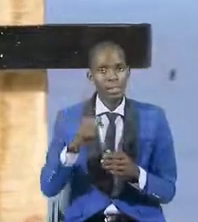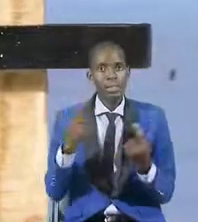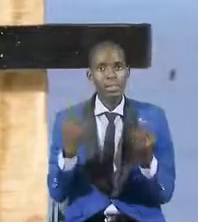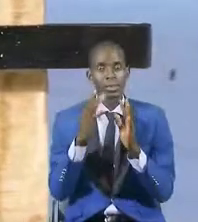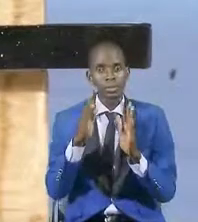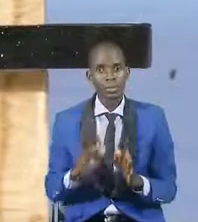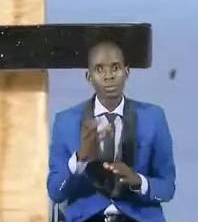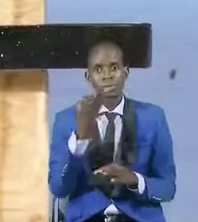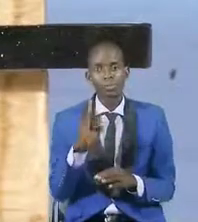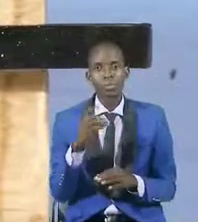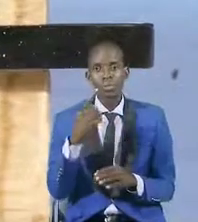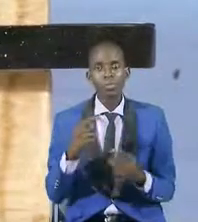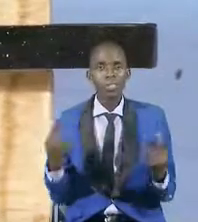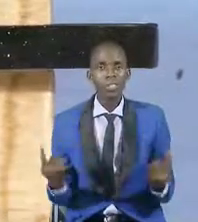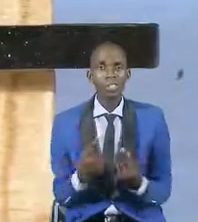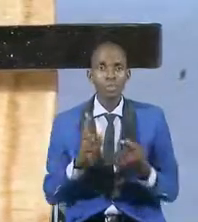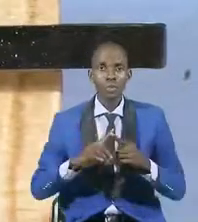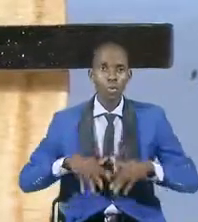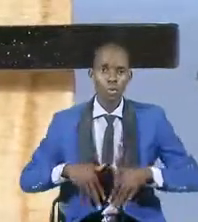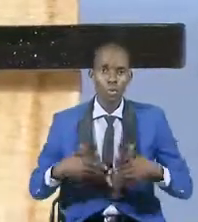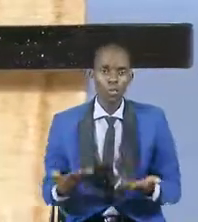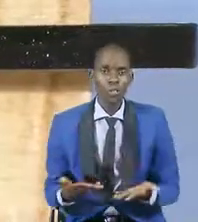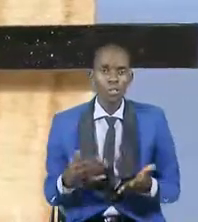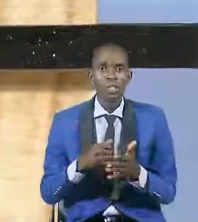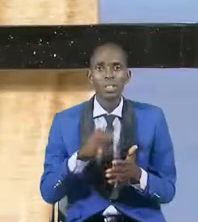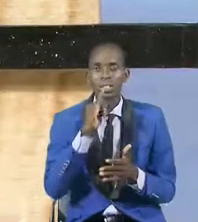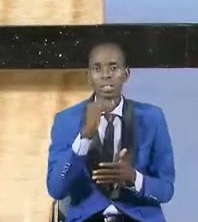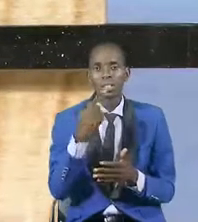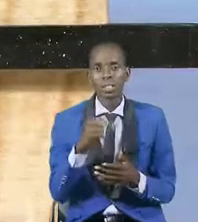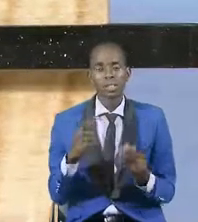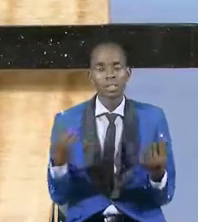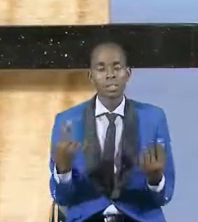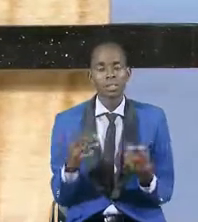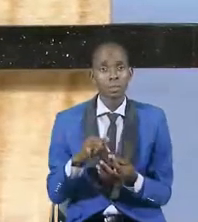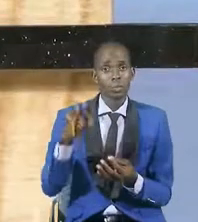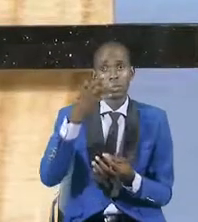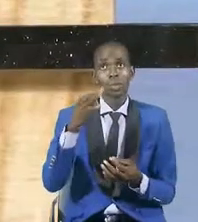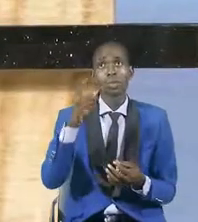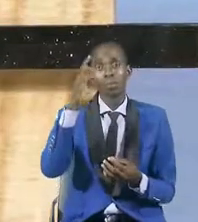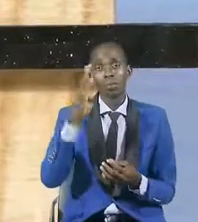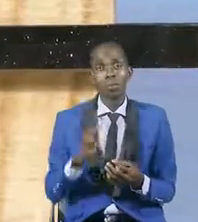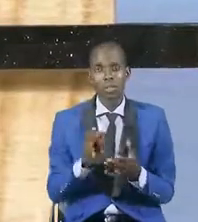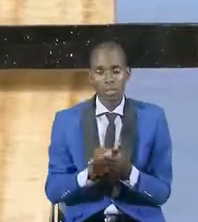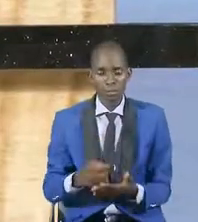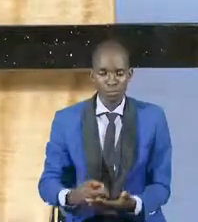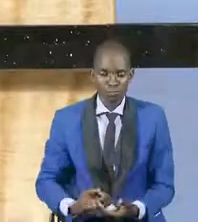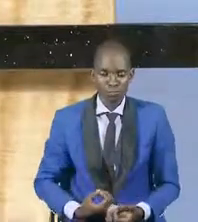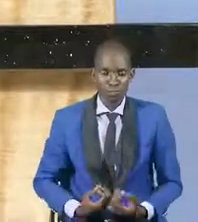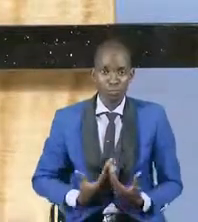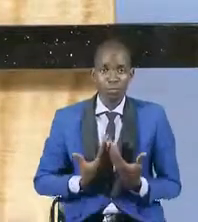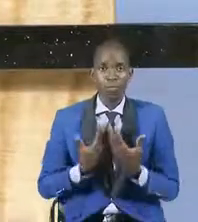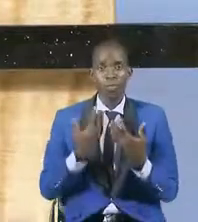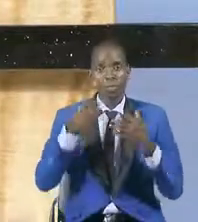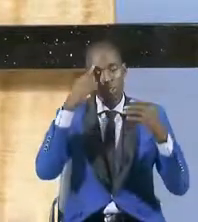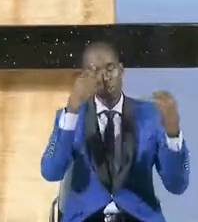qui rappelle au pécheur les péchés à confesser, C'est l'Esprit de Dieu qui communique la